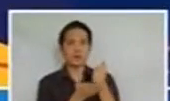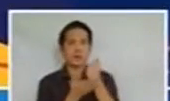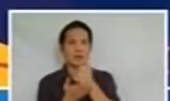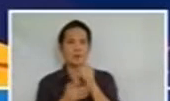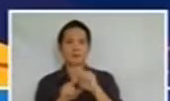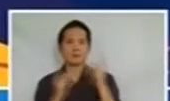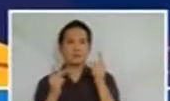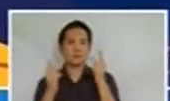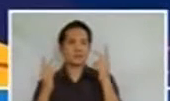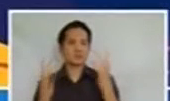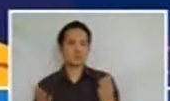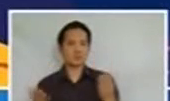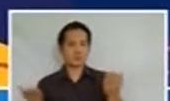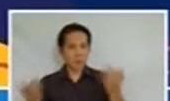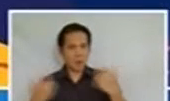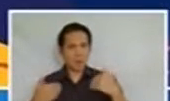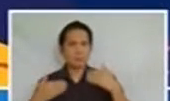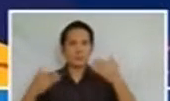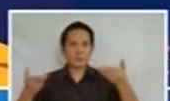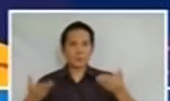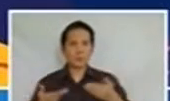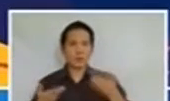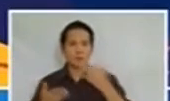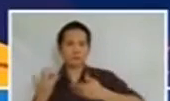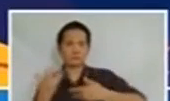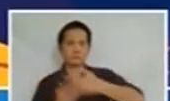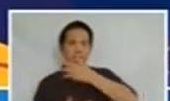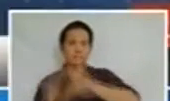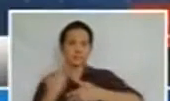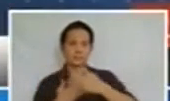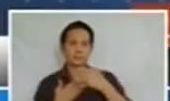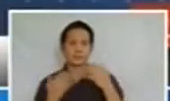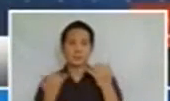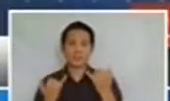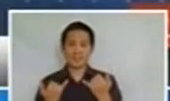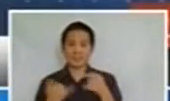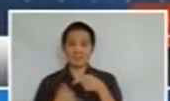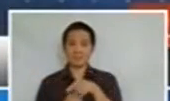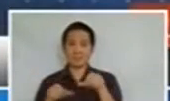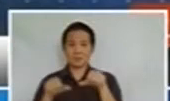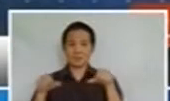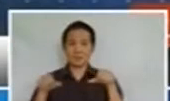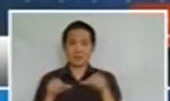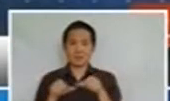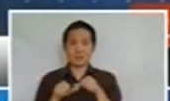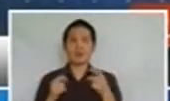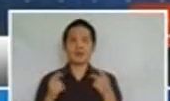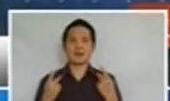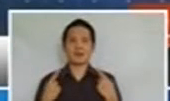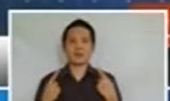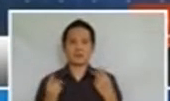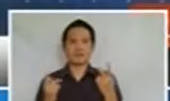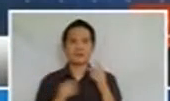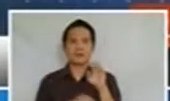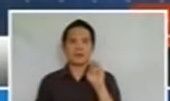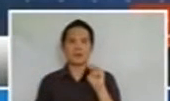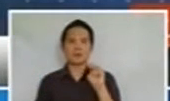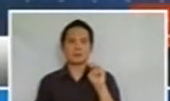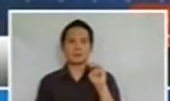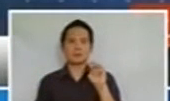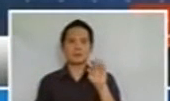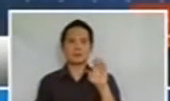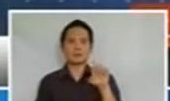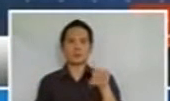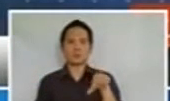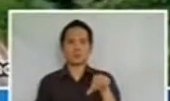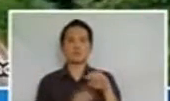ang papayagang mag-operate at ipatutupad pa rin ang minimum health standards na inilatag ng DOH. Samantala, base